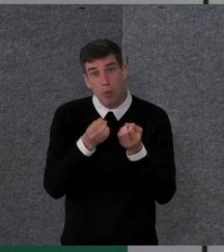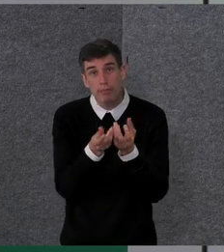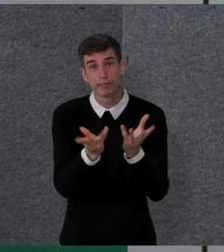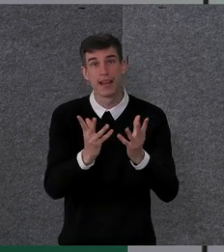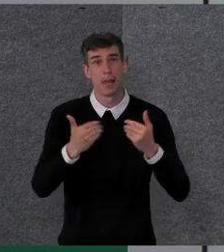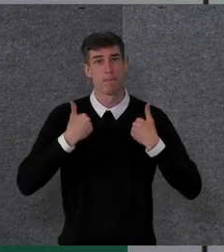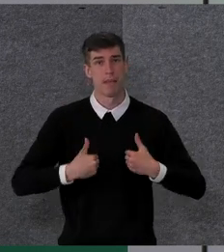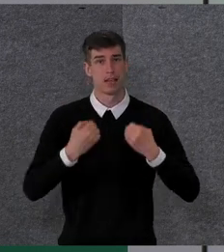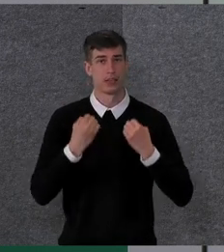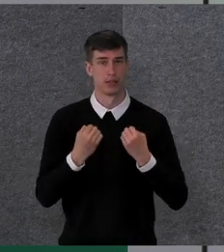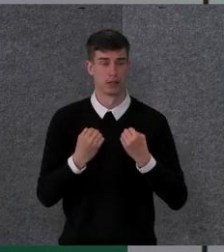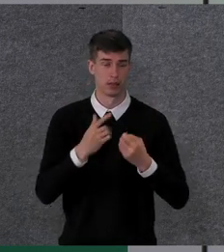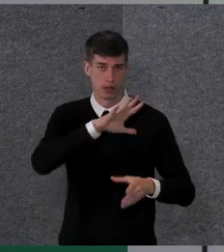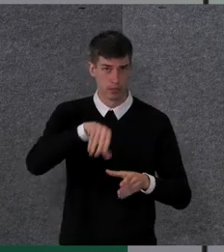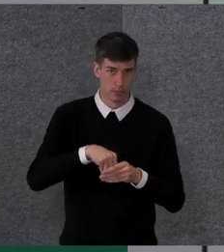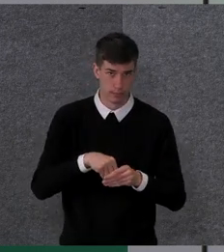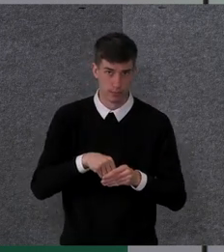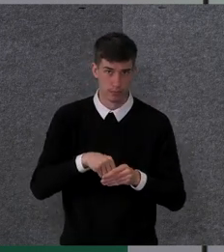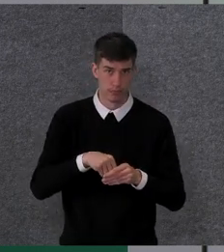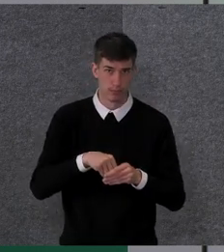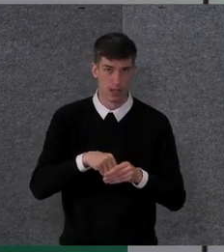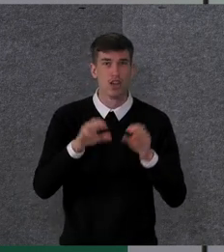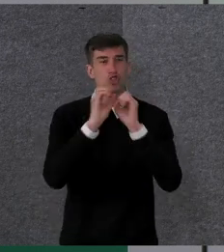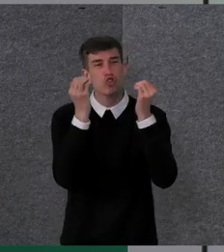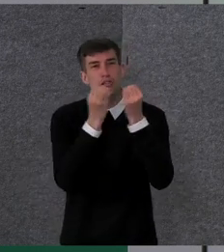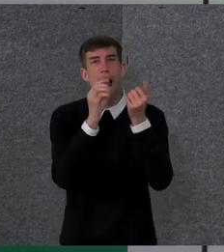menschliche Sicherheit ins Zentrum rückt und wir wegkommen von dieser